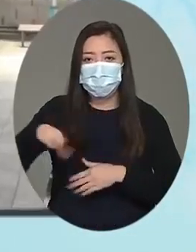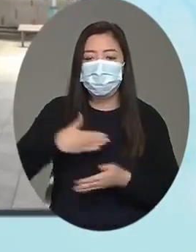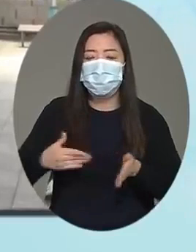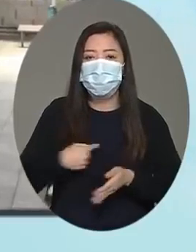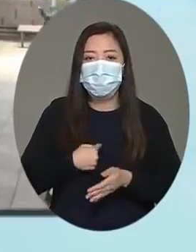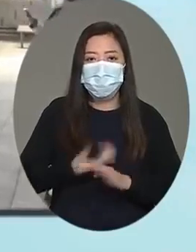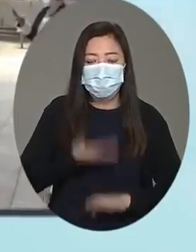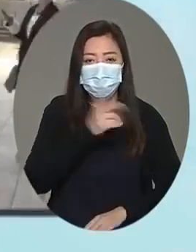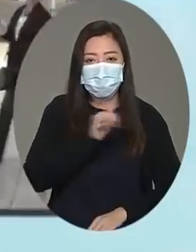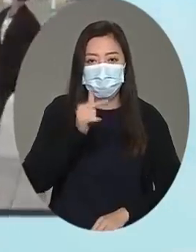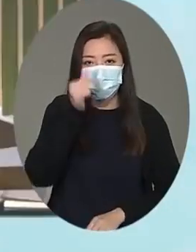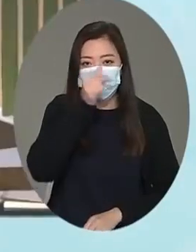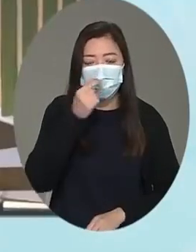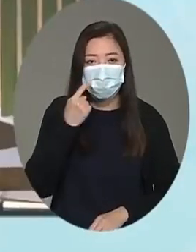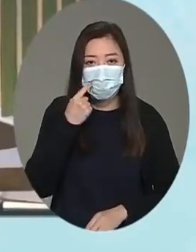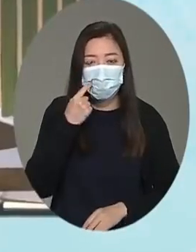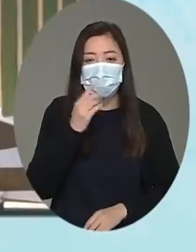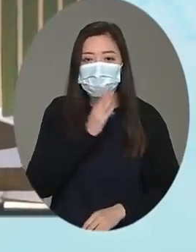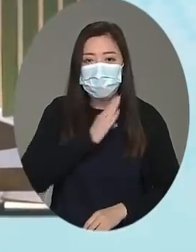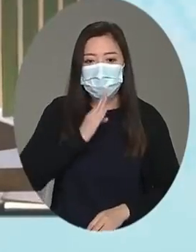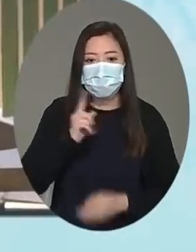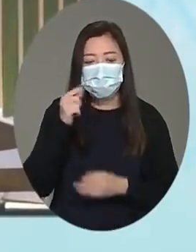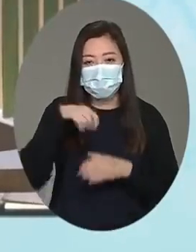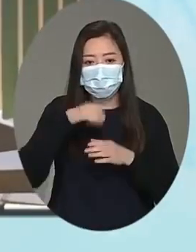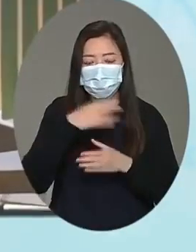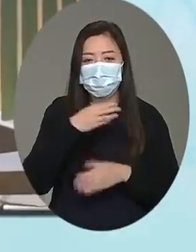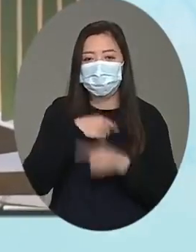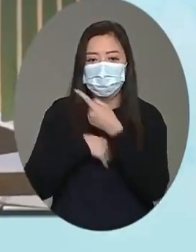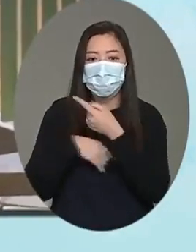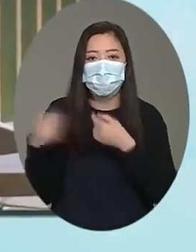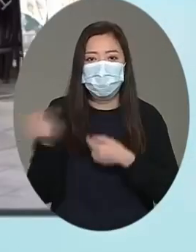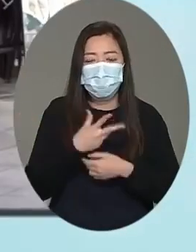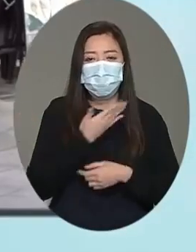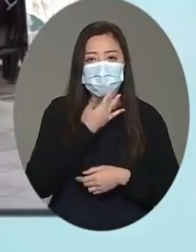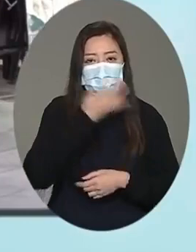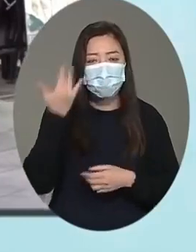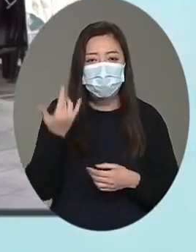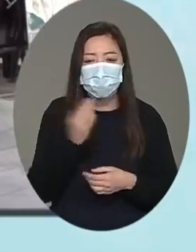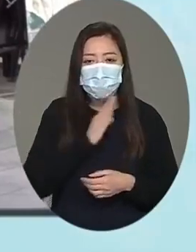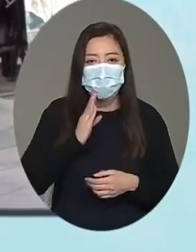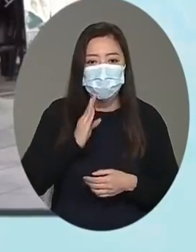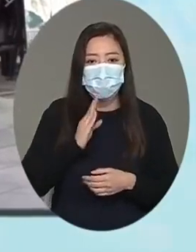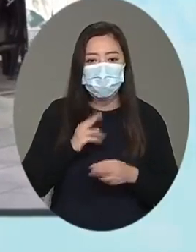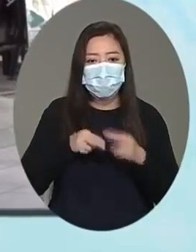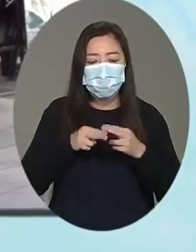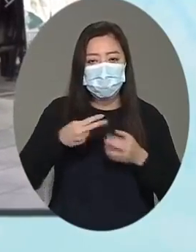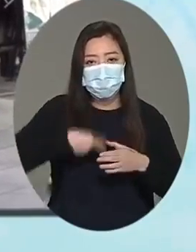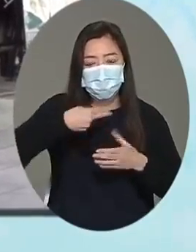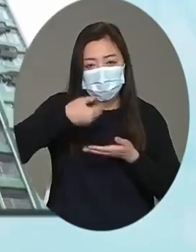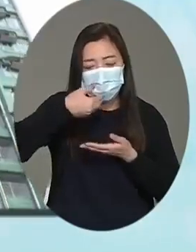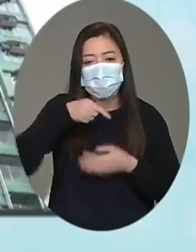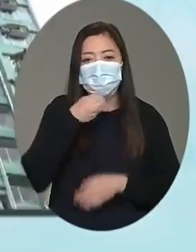期五去过油塘大本营的 Grove Cafe， 最近亦都有去过彩云商场、桃园制作中面餐